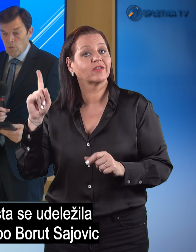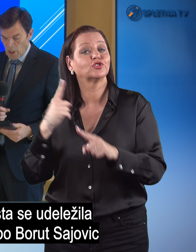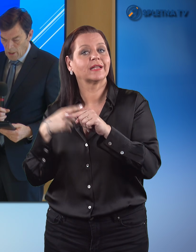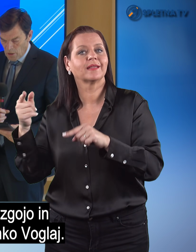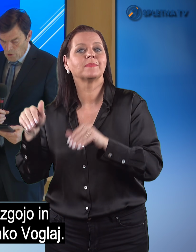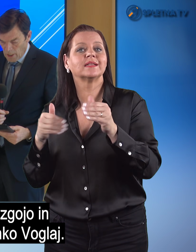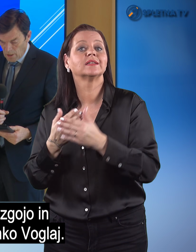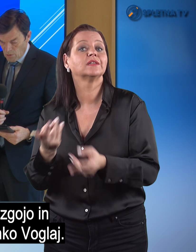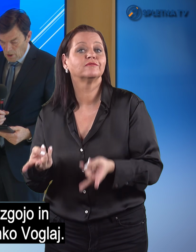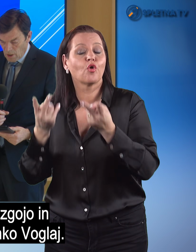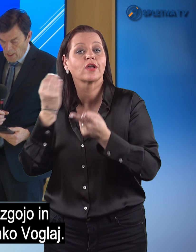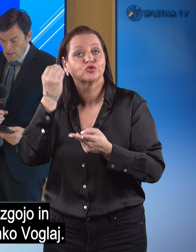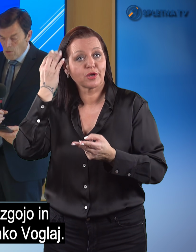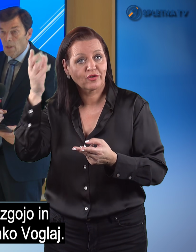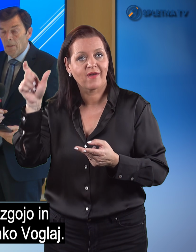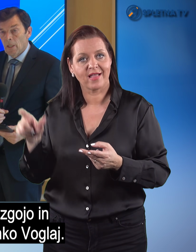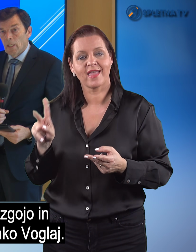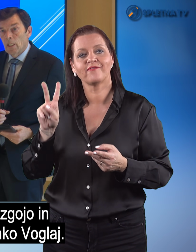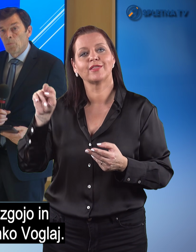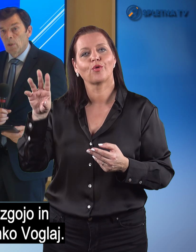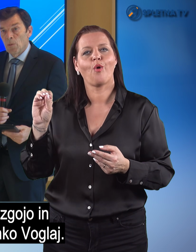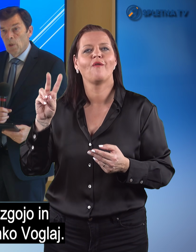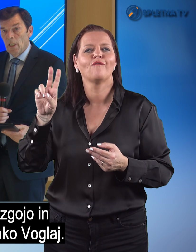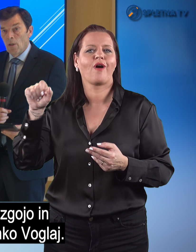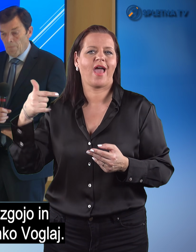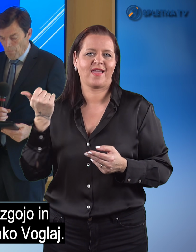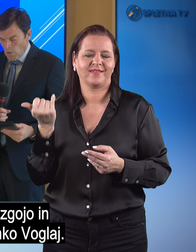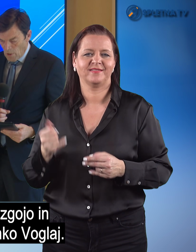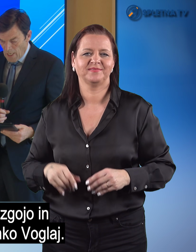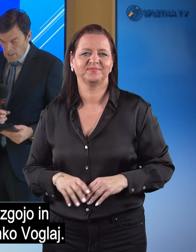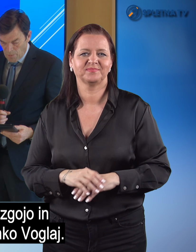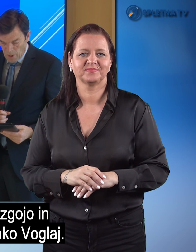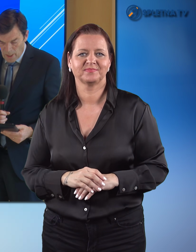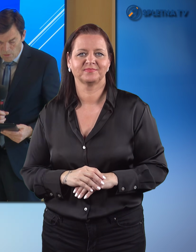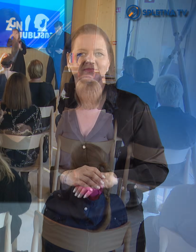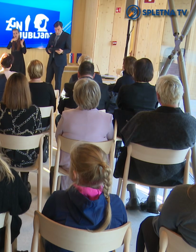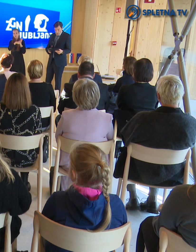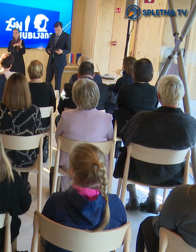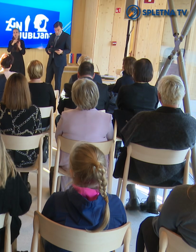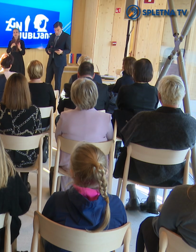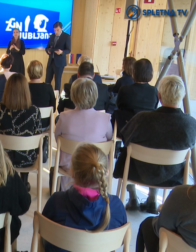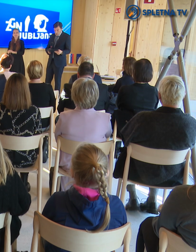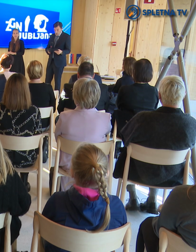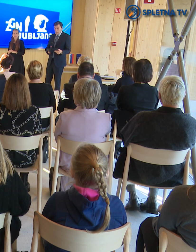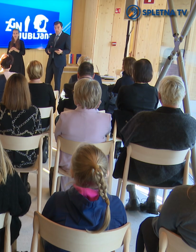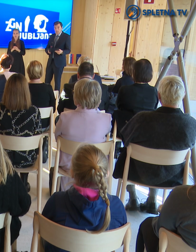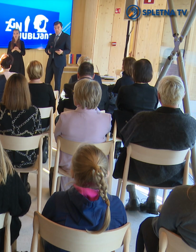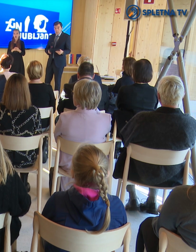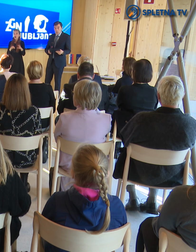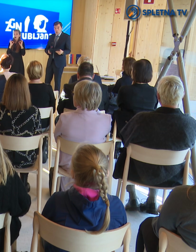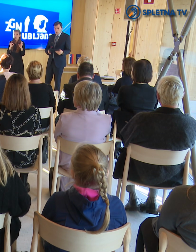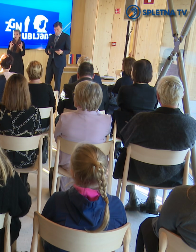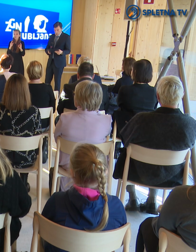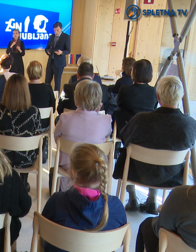tudi minister za obrambo Borut Sajovic in minister za vzgojo in izobraževanje Vinko